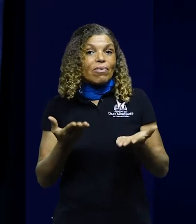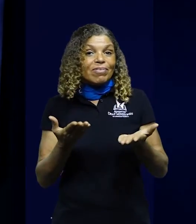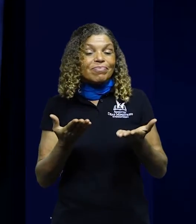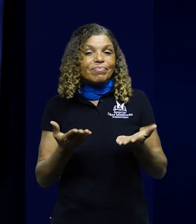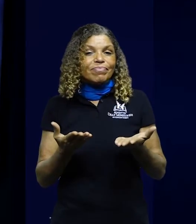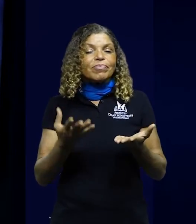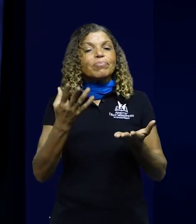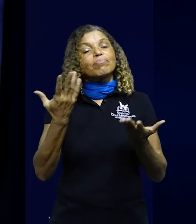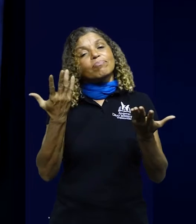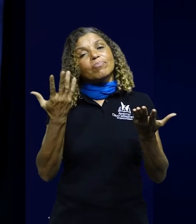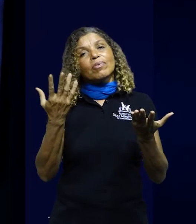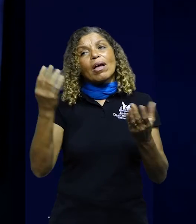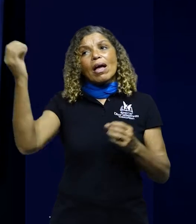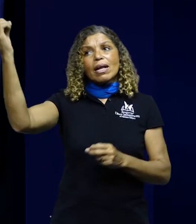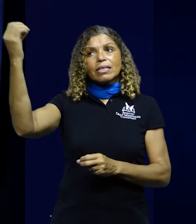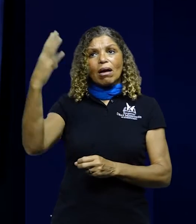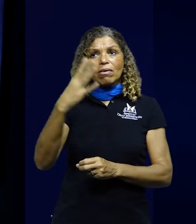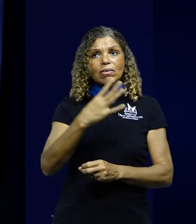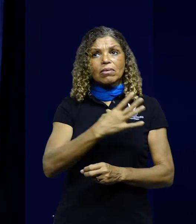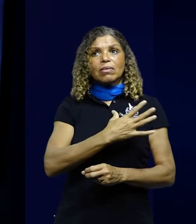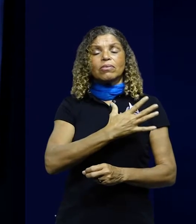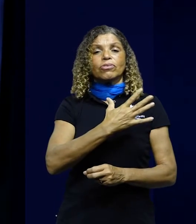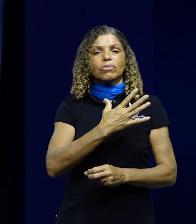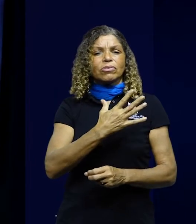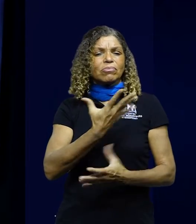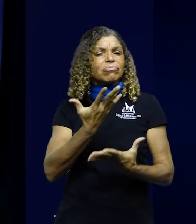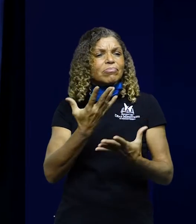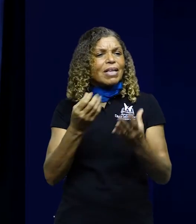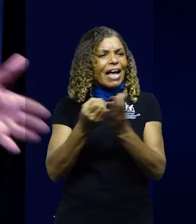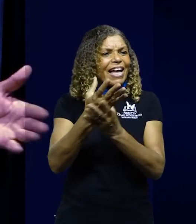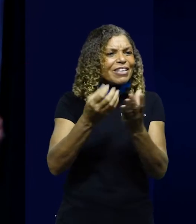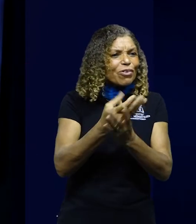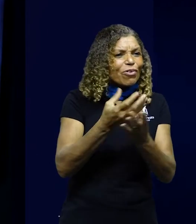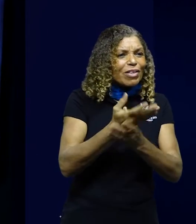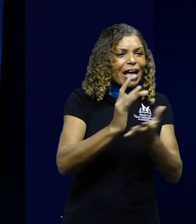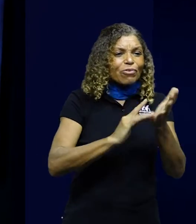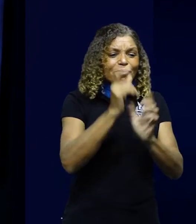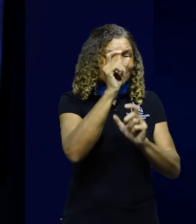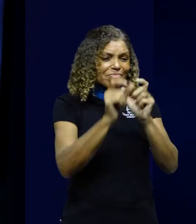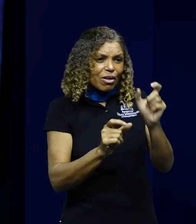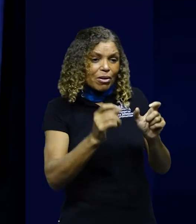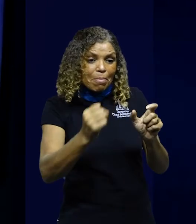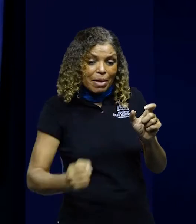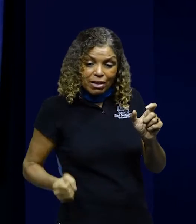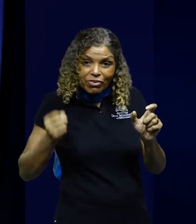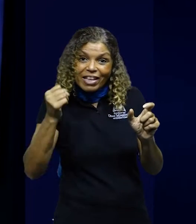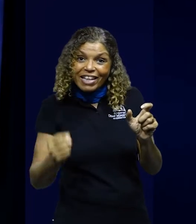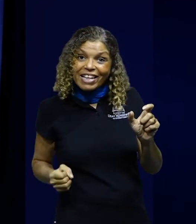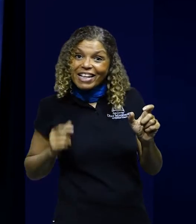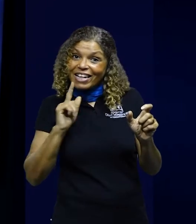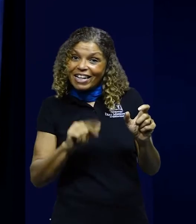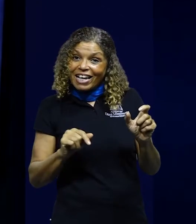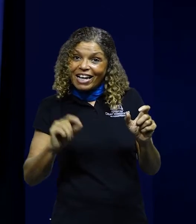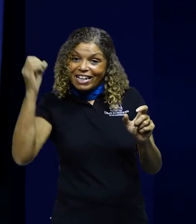C'est ainsi, je disais, que les anges annoncent aux bergers qui étaient dans les champs avec leur troupeau la naissance de